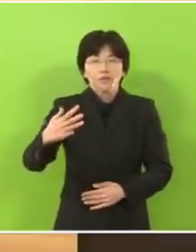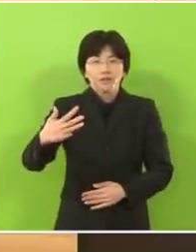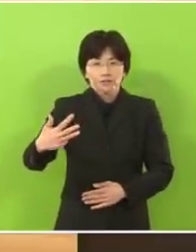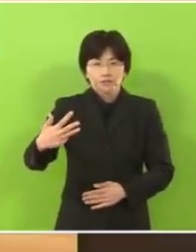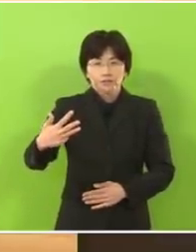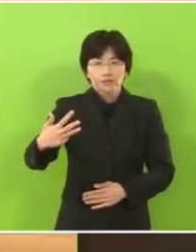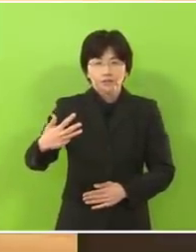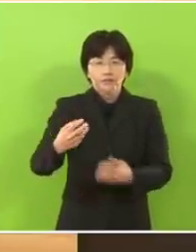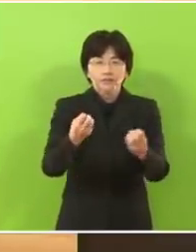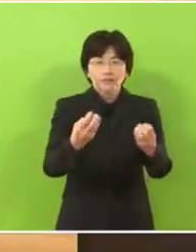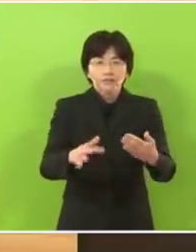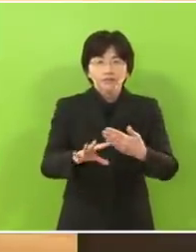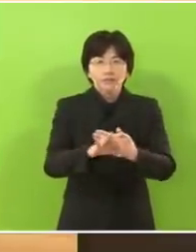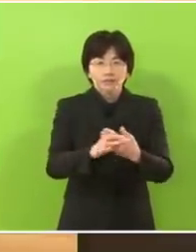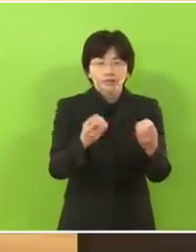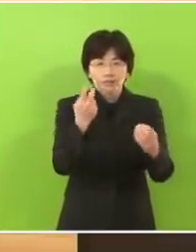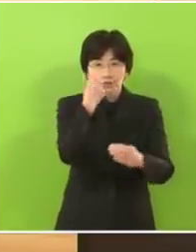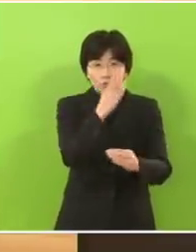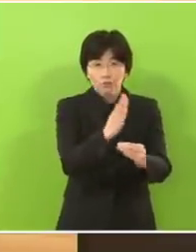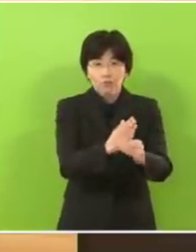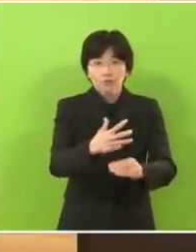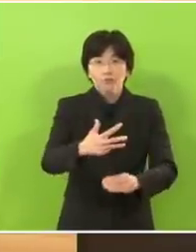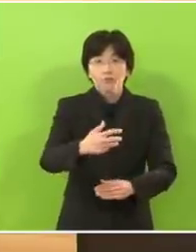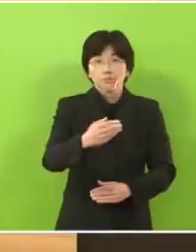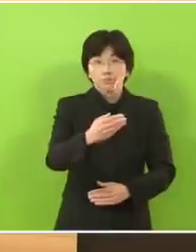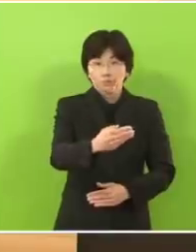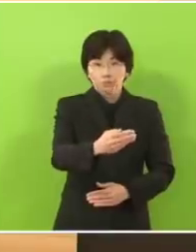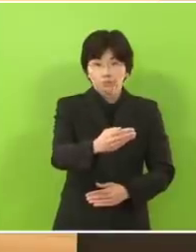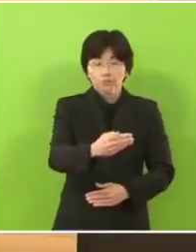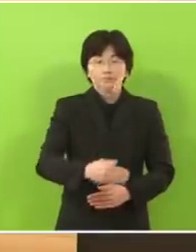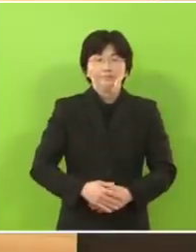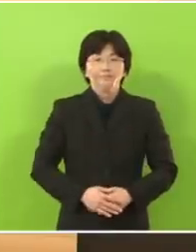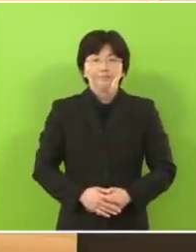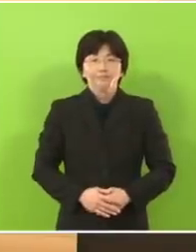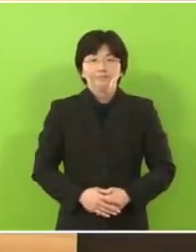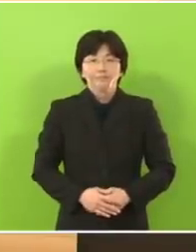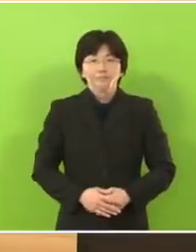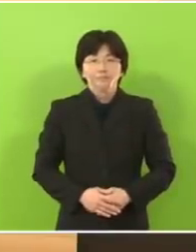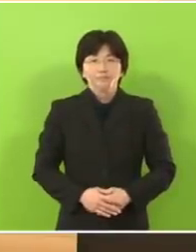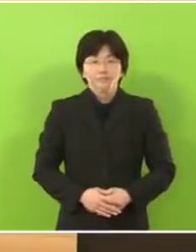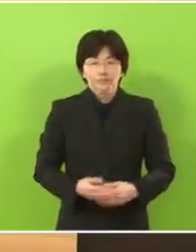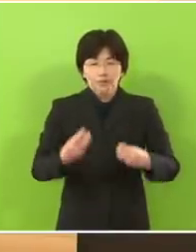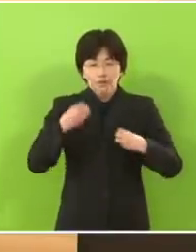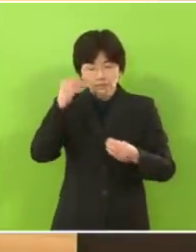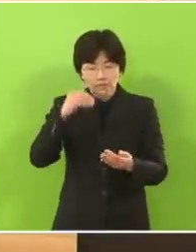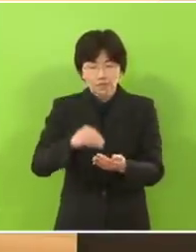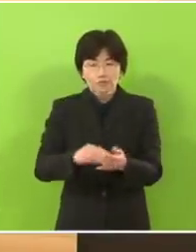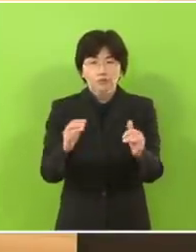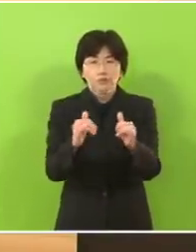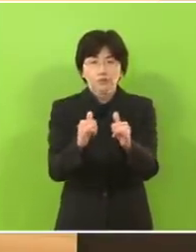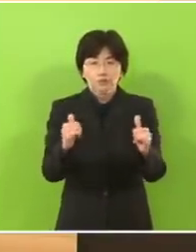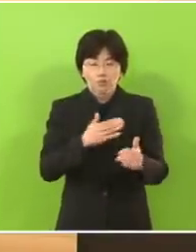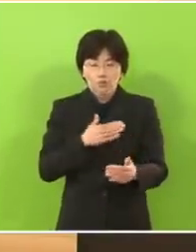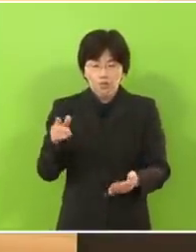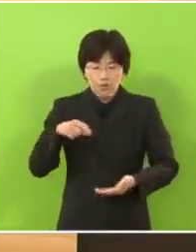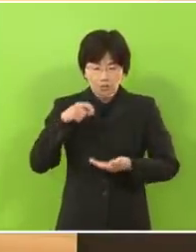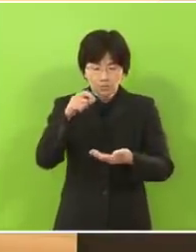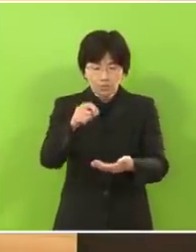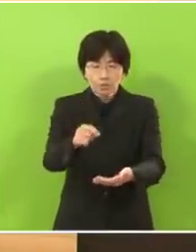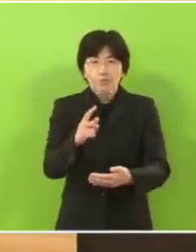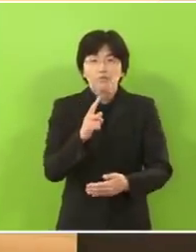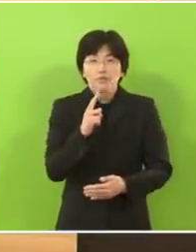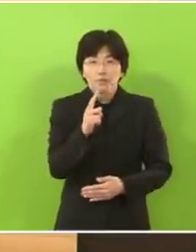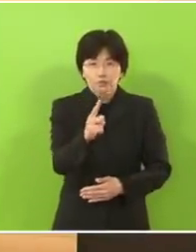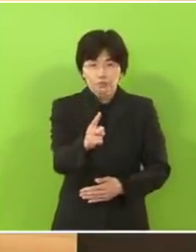名新規または調査中が89名でございます感染が確認された方に心からお見舞いを